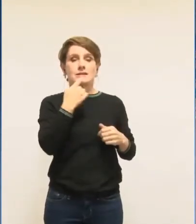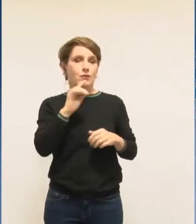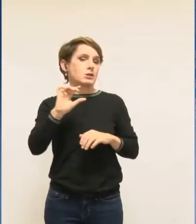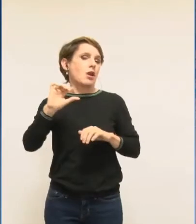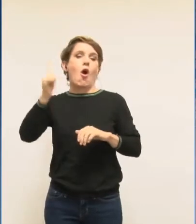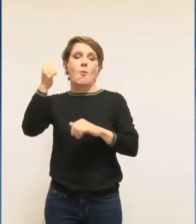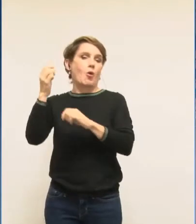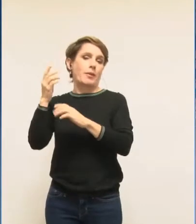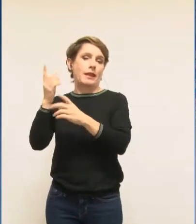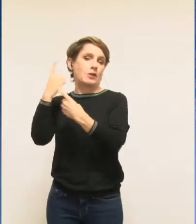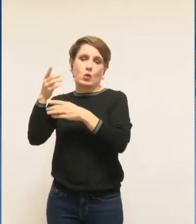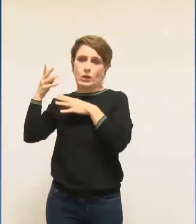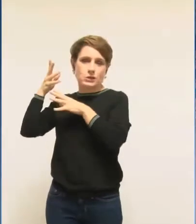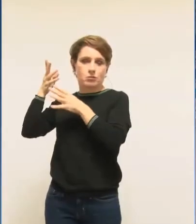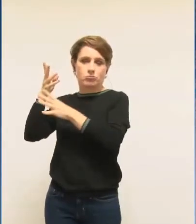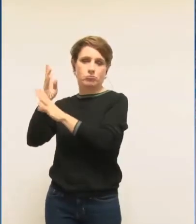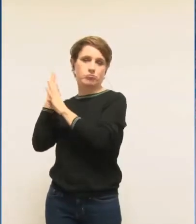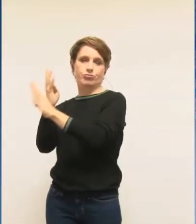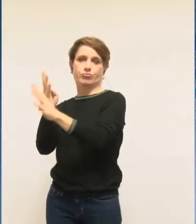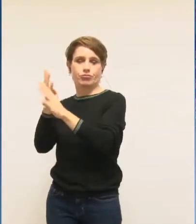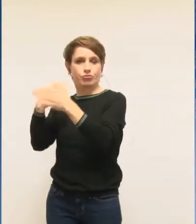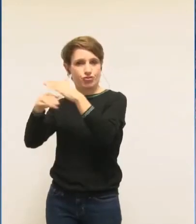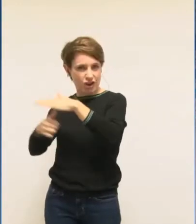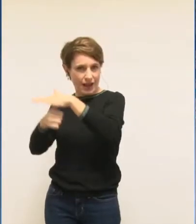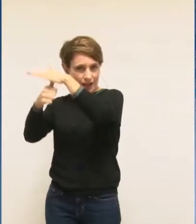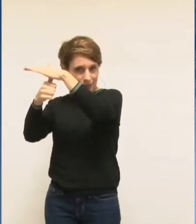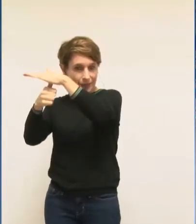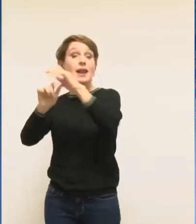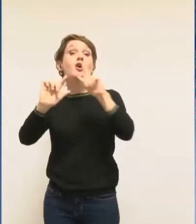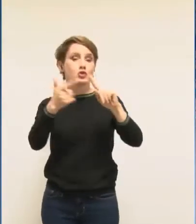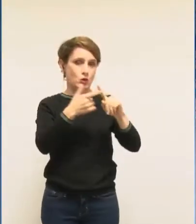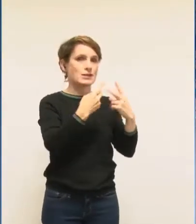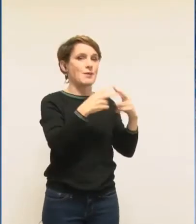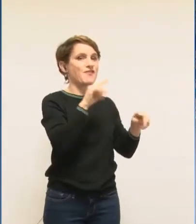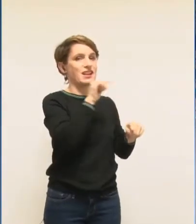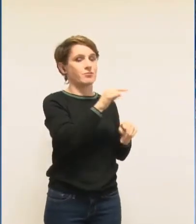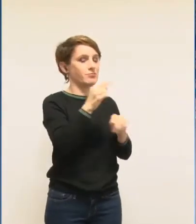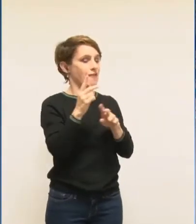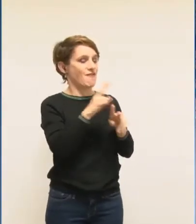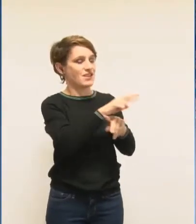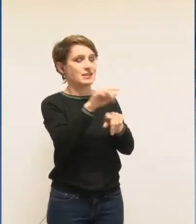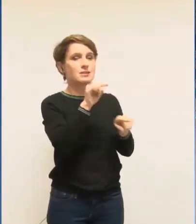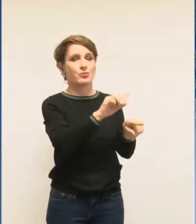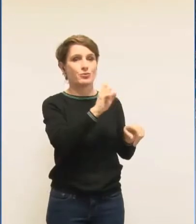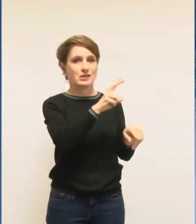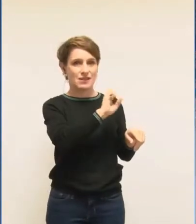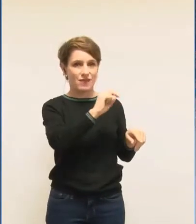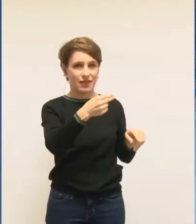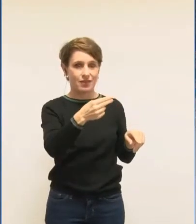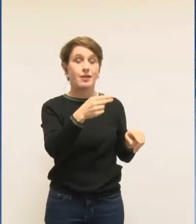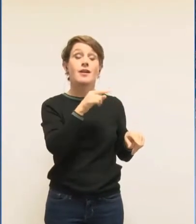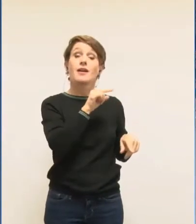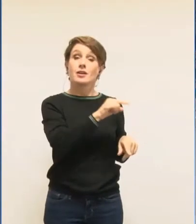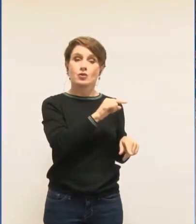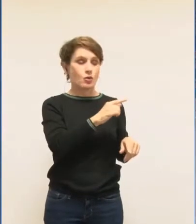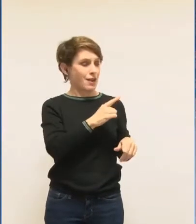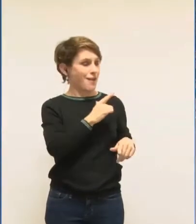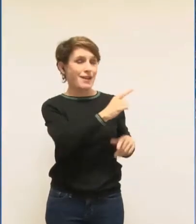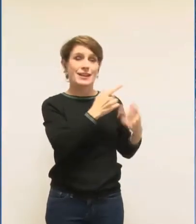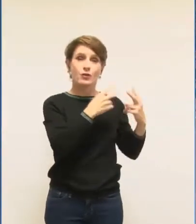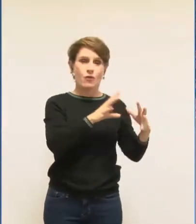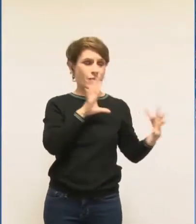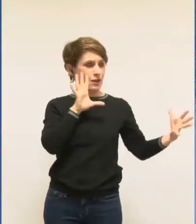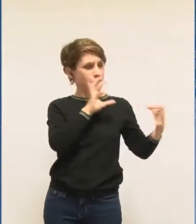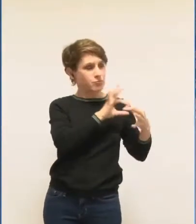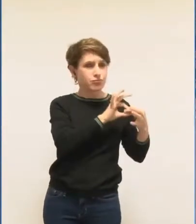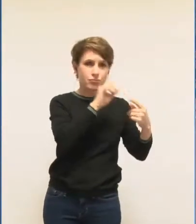Erevan. Depuis 2006, les villes de Grenoble et Sévanne mettent en œuvre un programme de coopération dans les domaines de la santé, du tourisme et